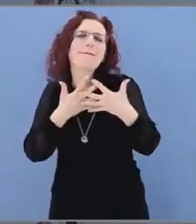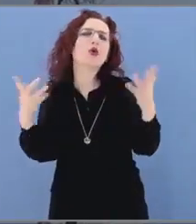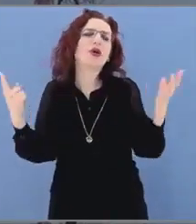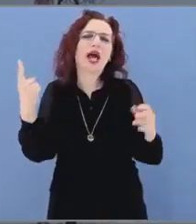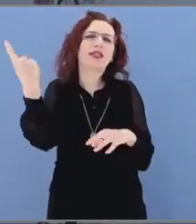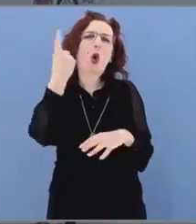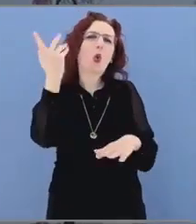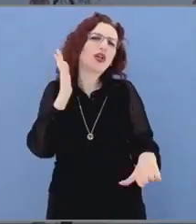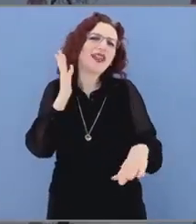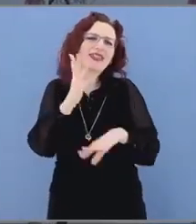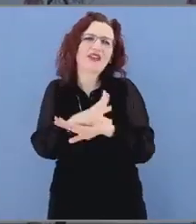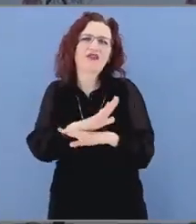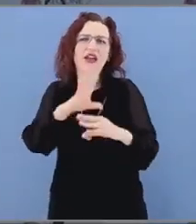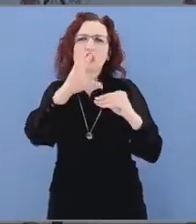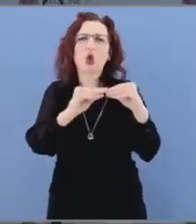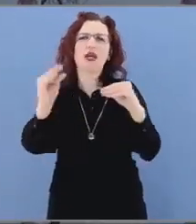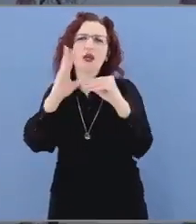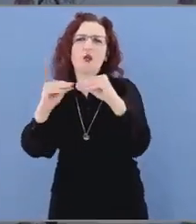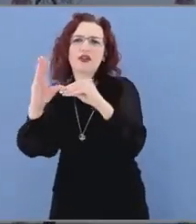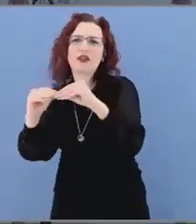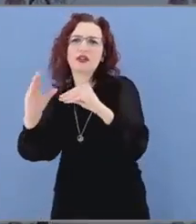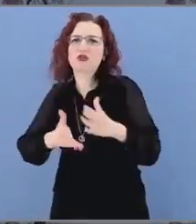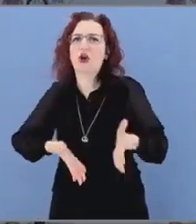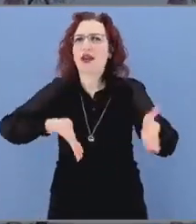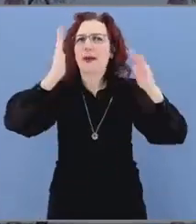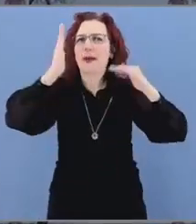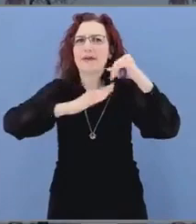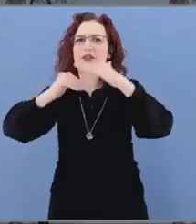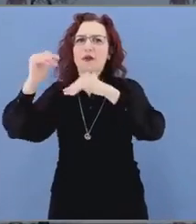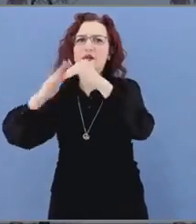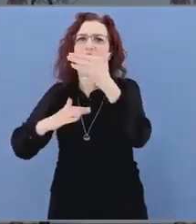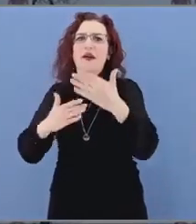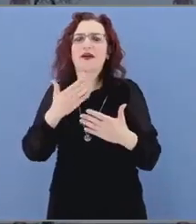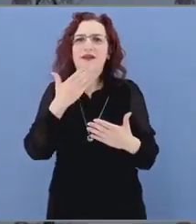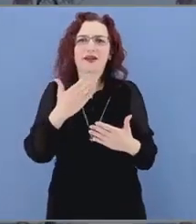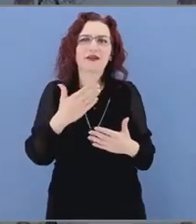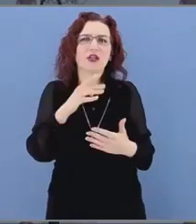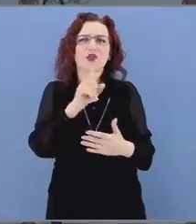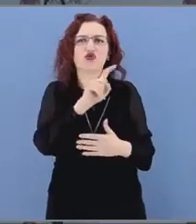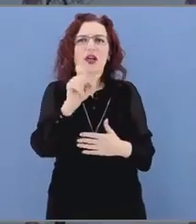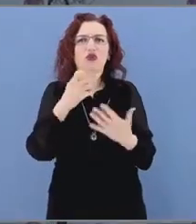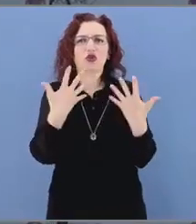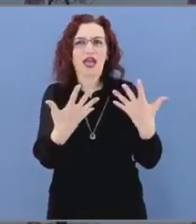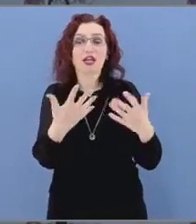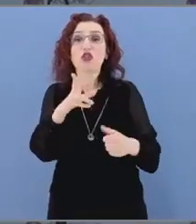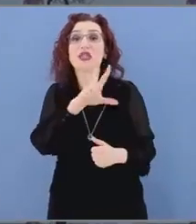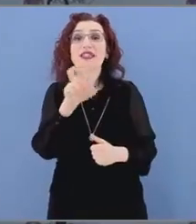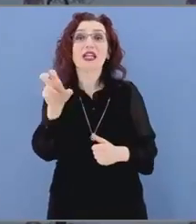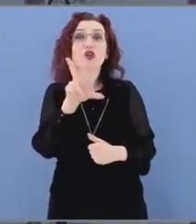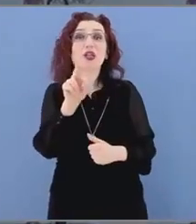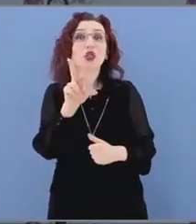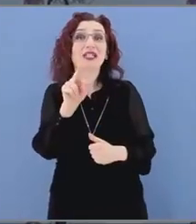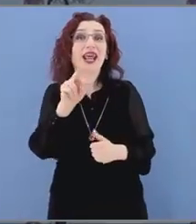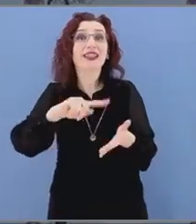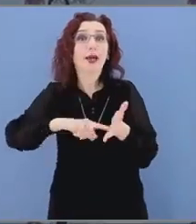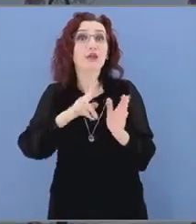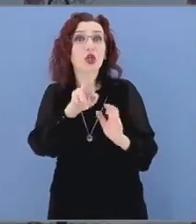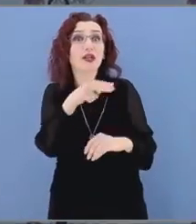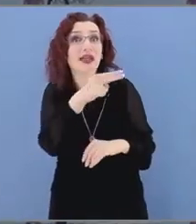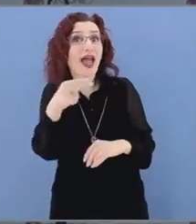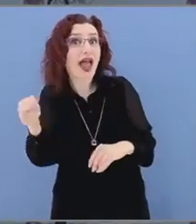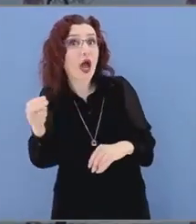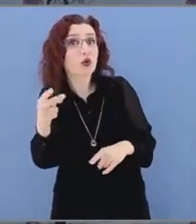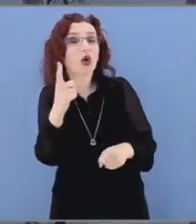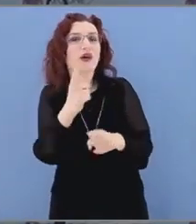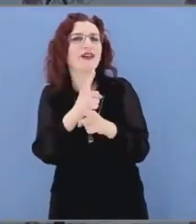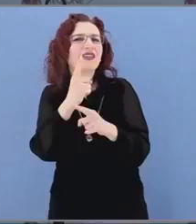patrimonio edilizio attraverso lo strumento del 110, 330 milioni di euro che riqualificherà interamente tutto